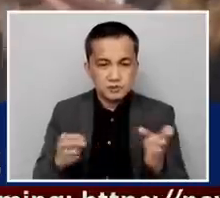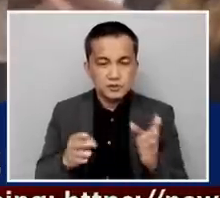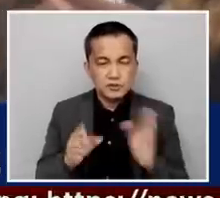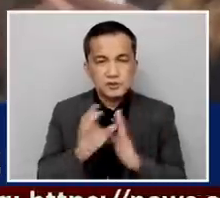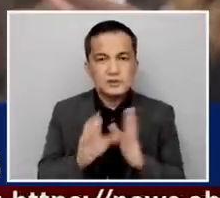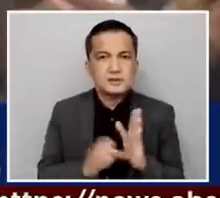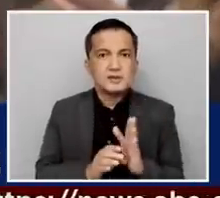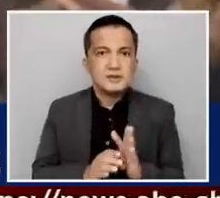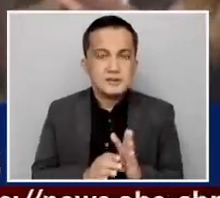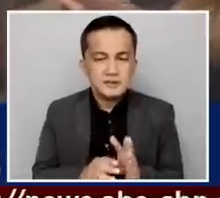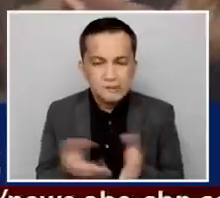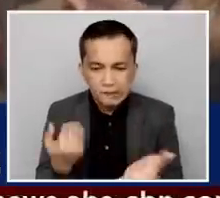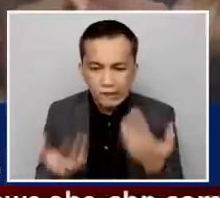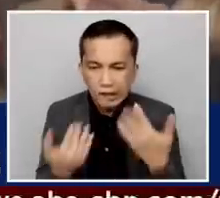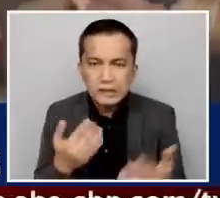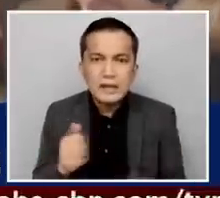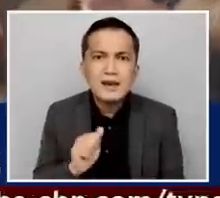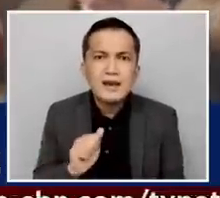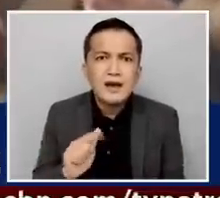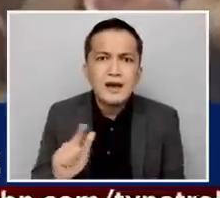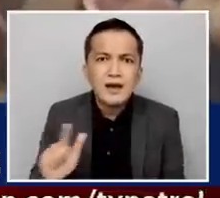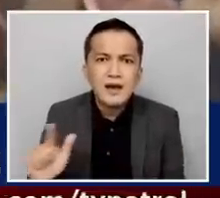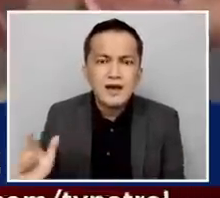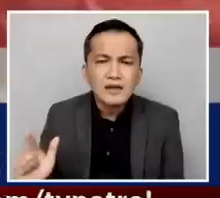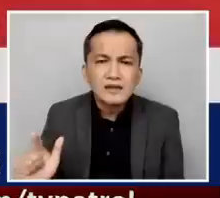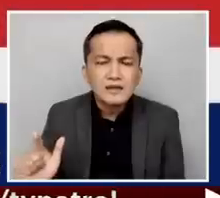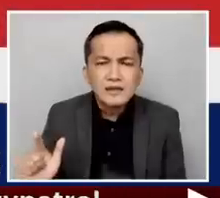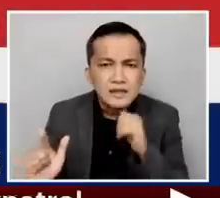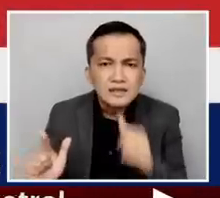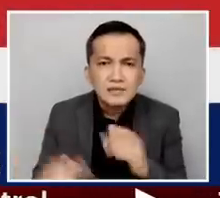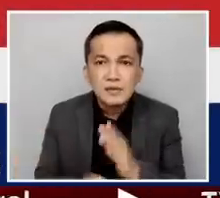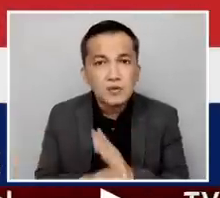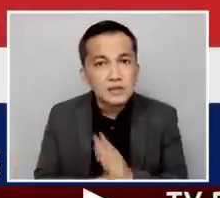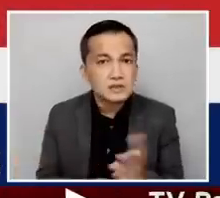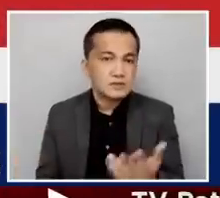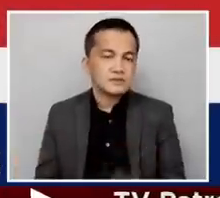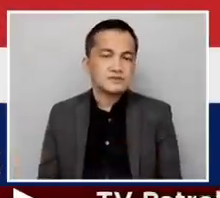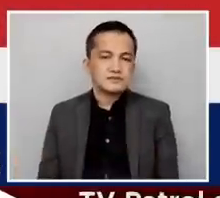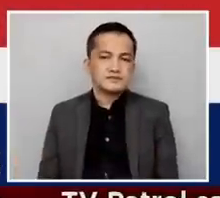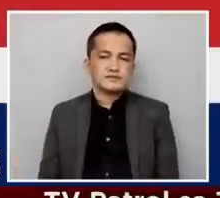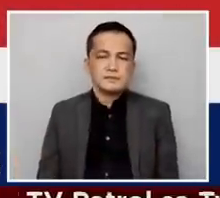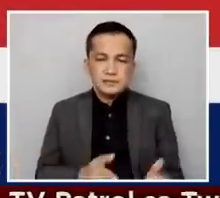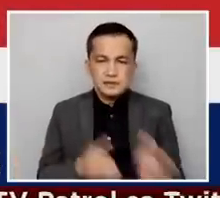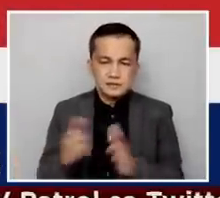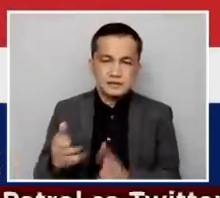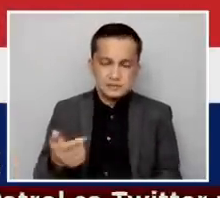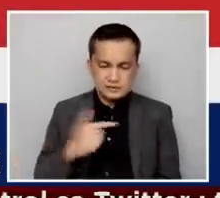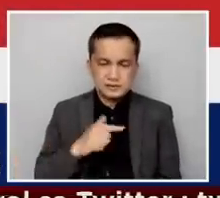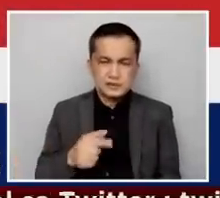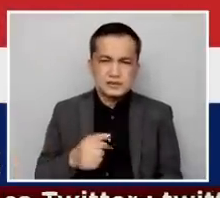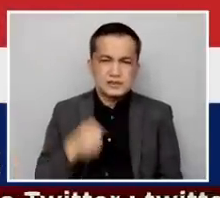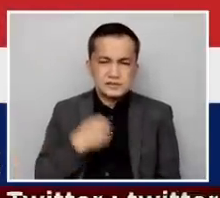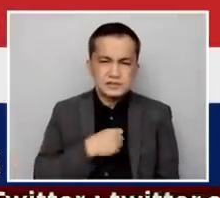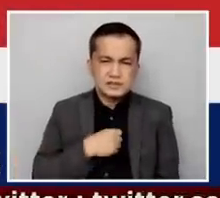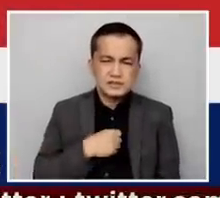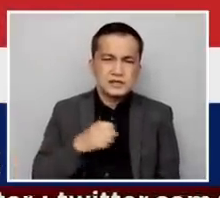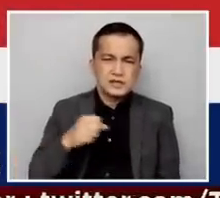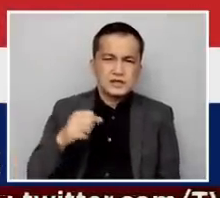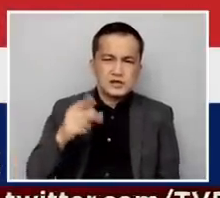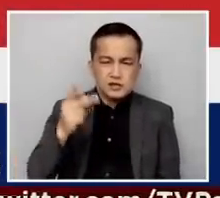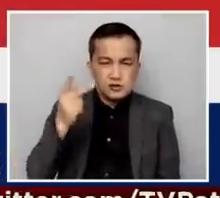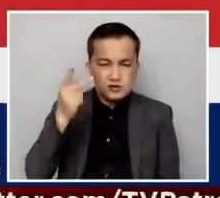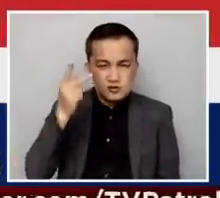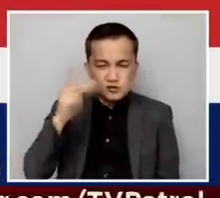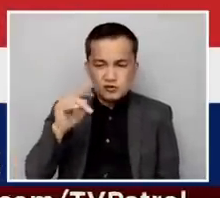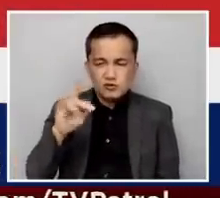talagang kakalkalin lahat. Hindi maiiwasan yon. Si Senate Minority Leader Aquilino Coco Pimentel III,